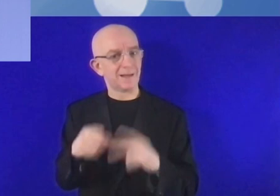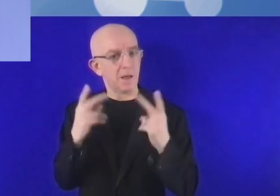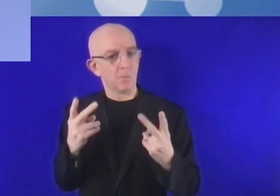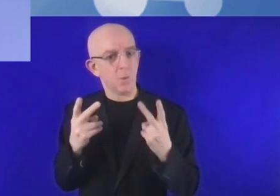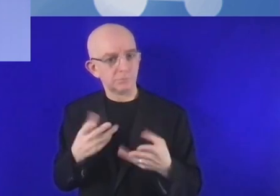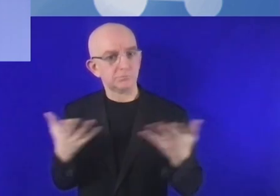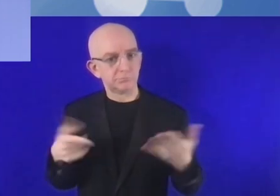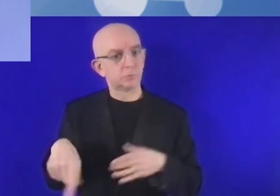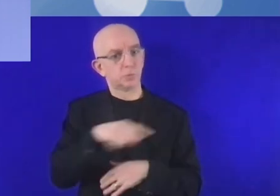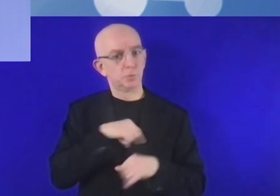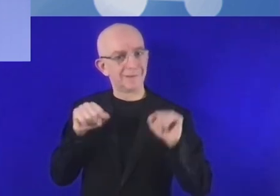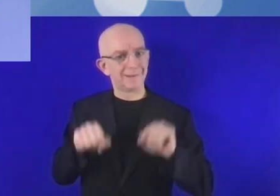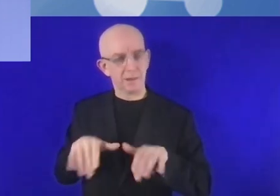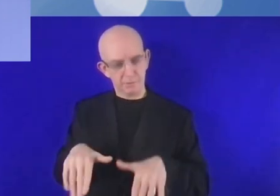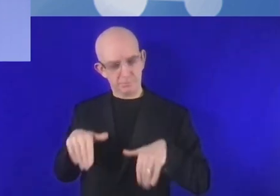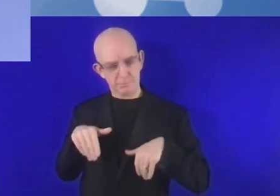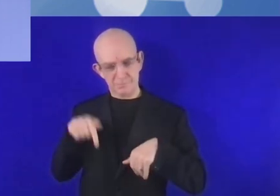przeanalizować.